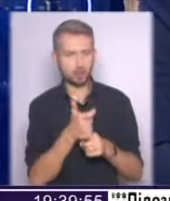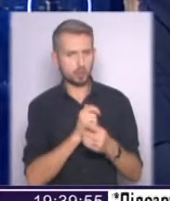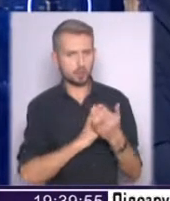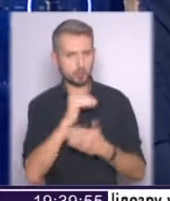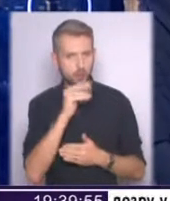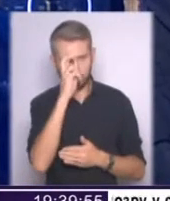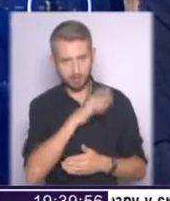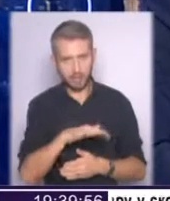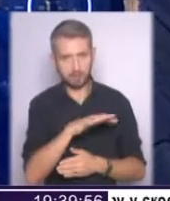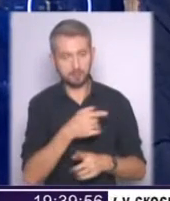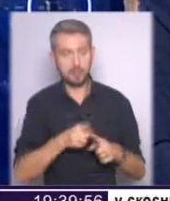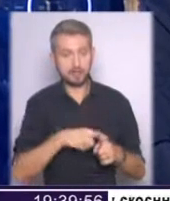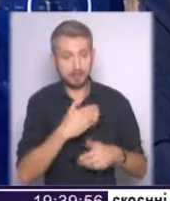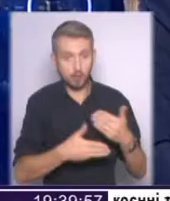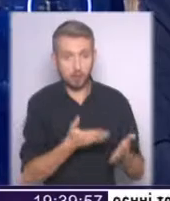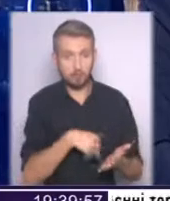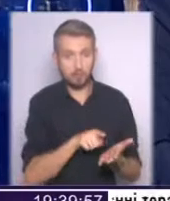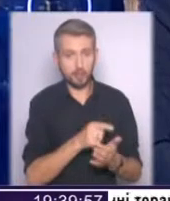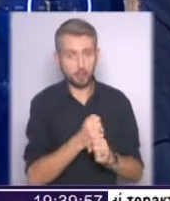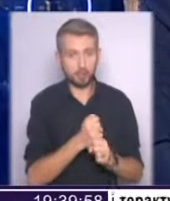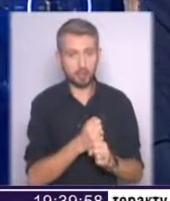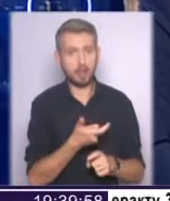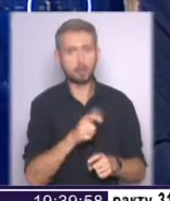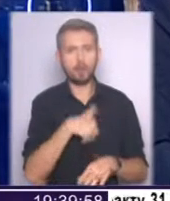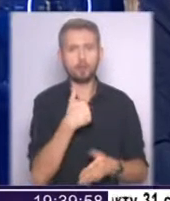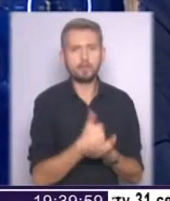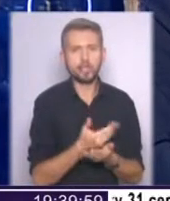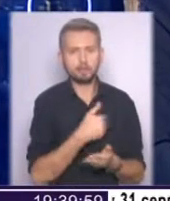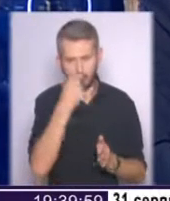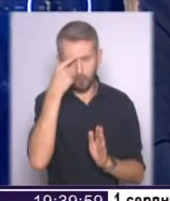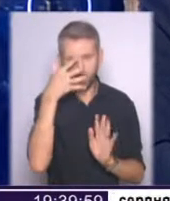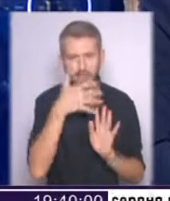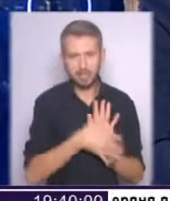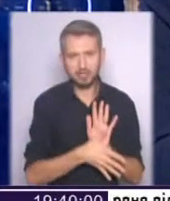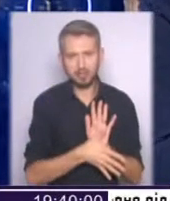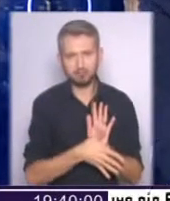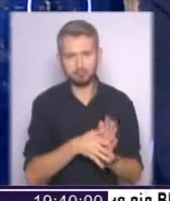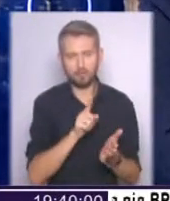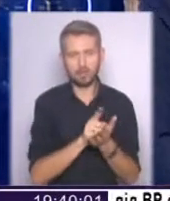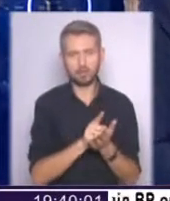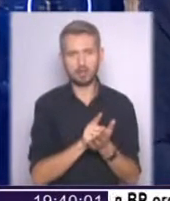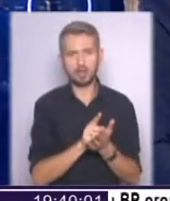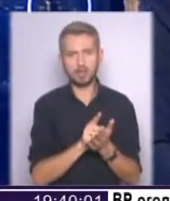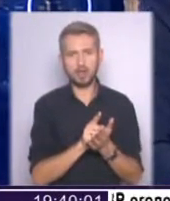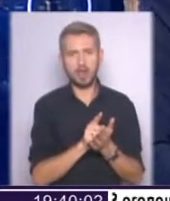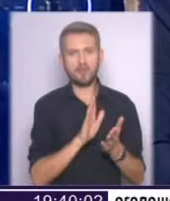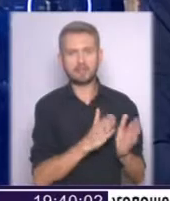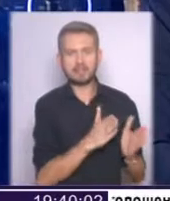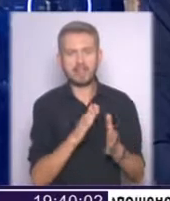високий в країні. Ці кроки ми повинні робити. А найголовніше, ми повинні, розумієте, прийти в системі колективної безпеки, яка є,